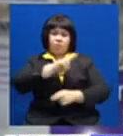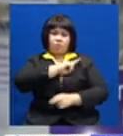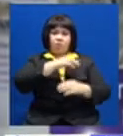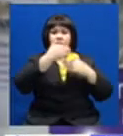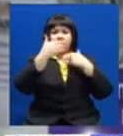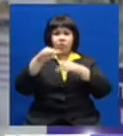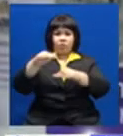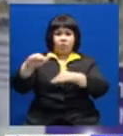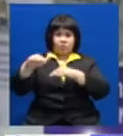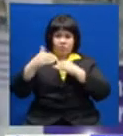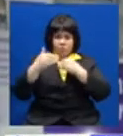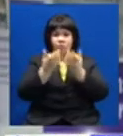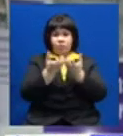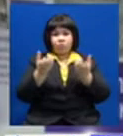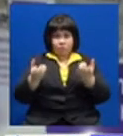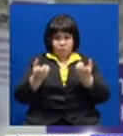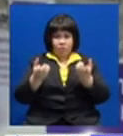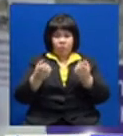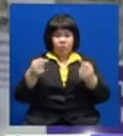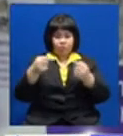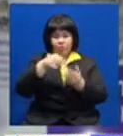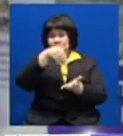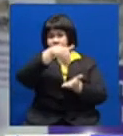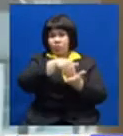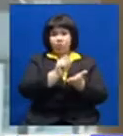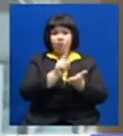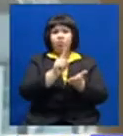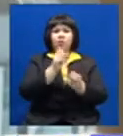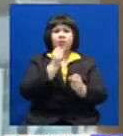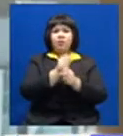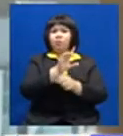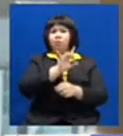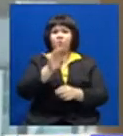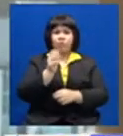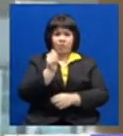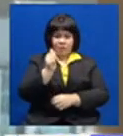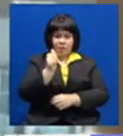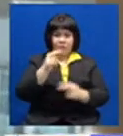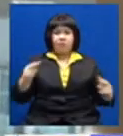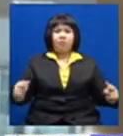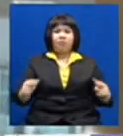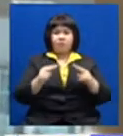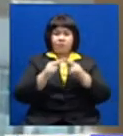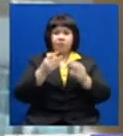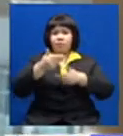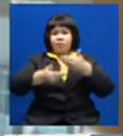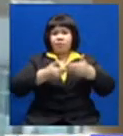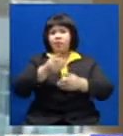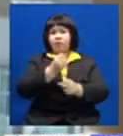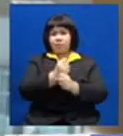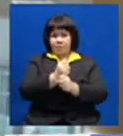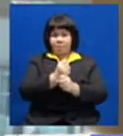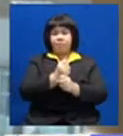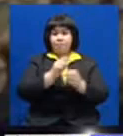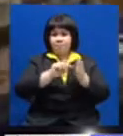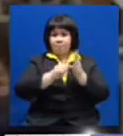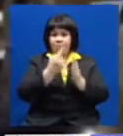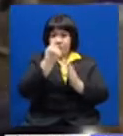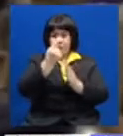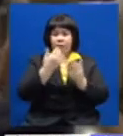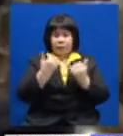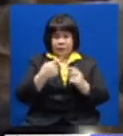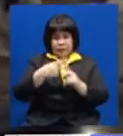นำเข้าสินค้าณจุดเดียวโดยนำร่องที่กระทรวงพาณิชย์เป็นแห่งแรกจากนั้นตั้งแต่วันที่ 5มกราคม